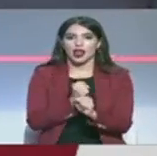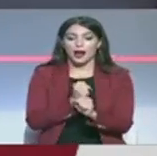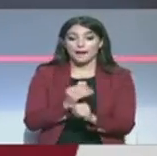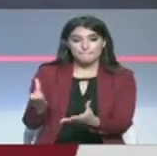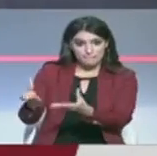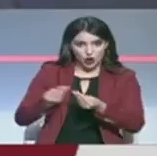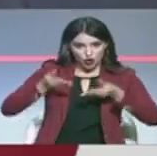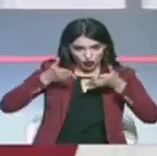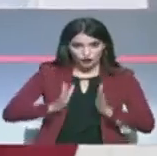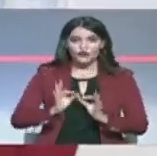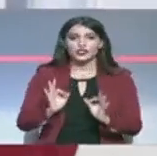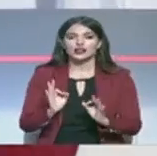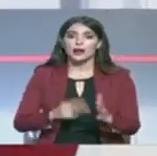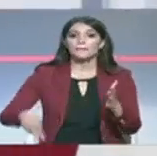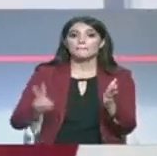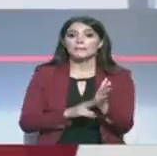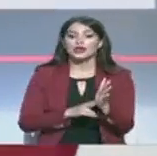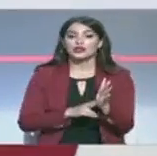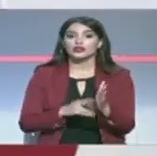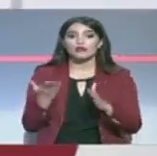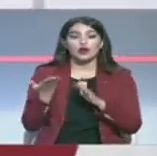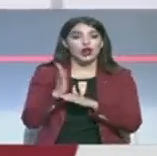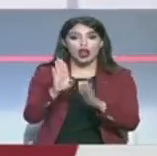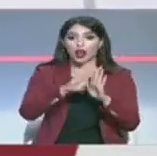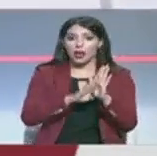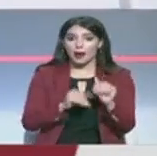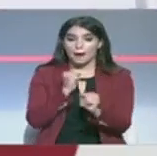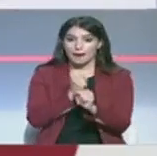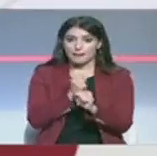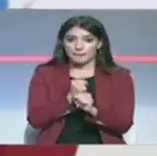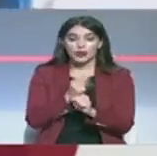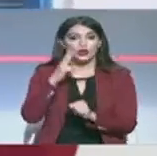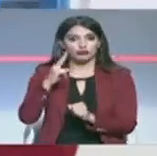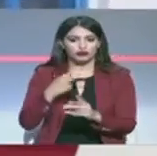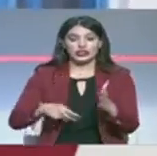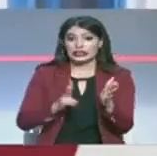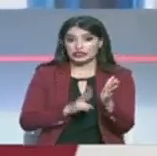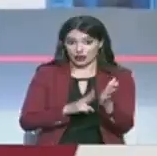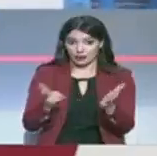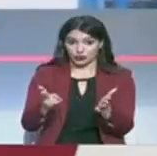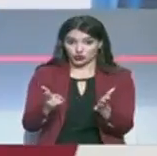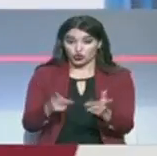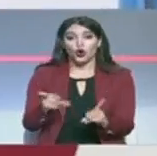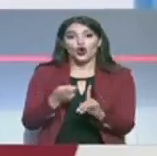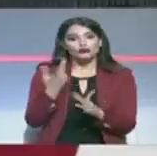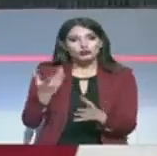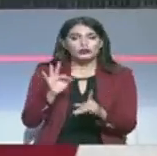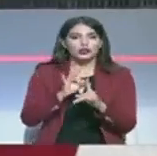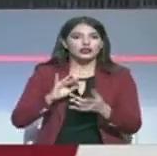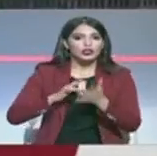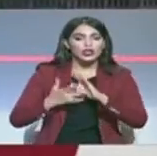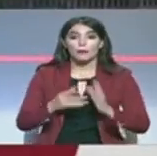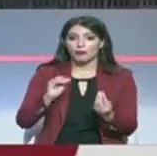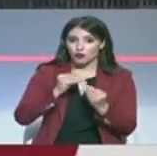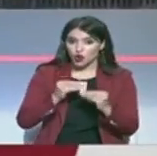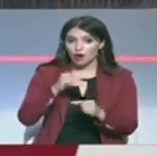لمهامه رسميا إلى تنفيذ ما قدمه أولويات عمل تلوح وفق البعض صعبة التطبيق وتحول دون حلحلة للأزمة